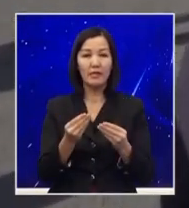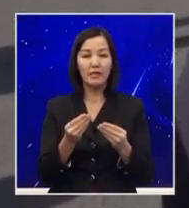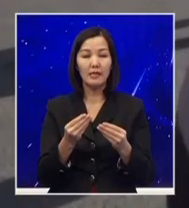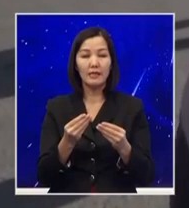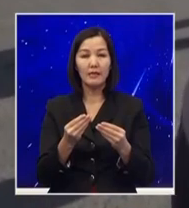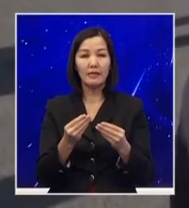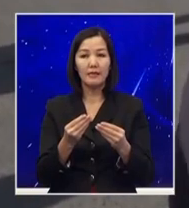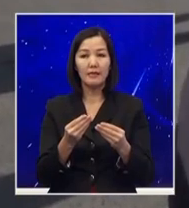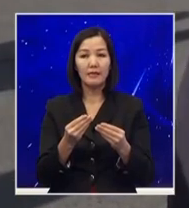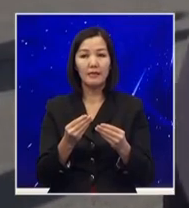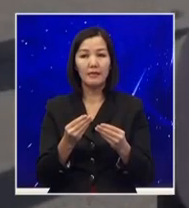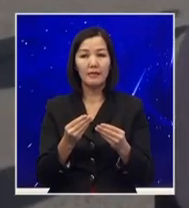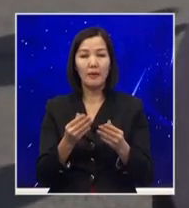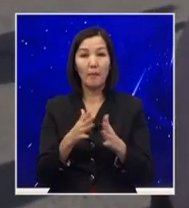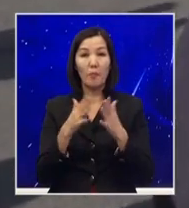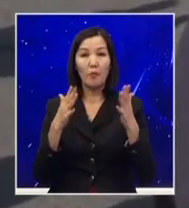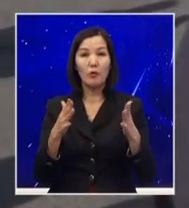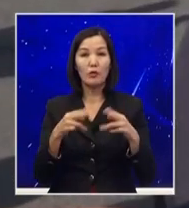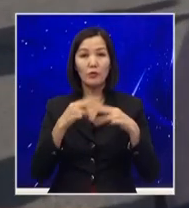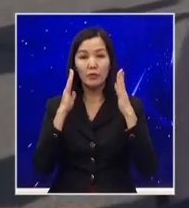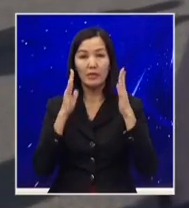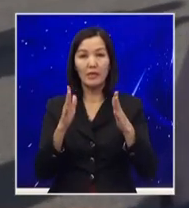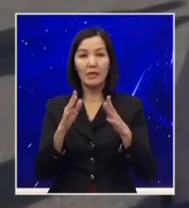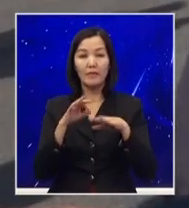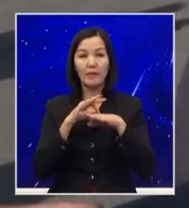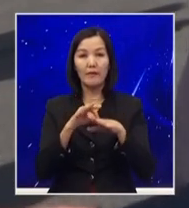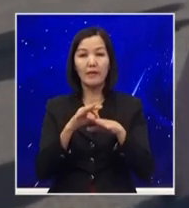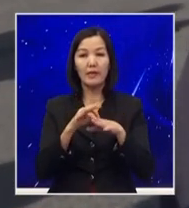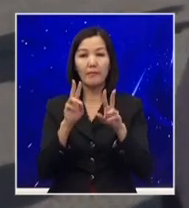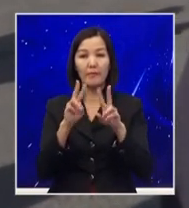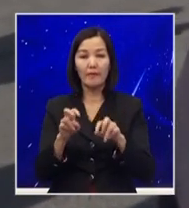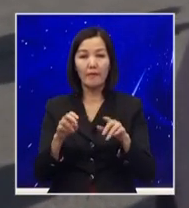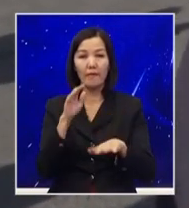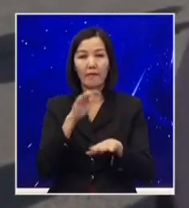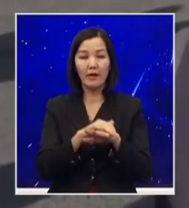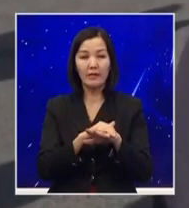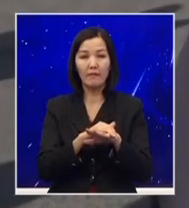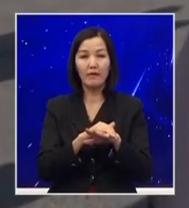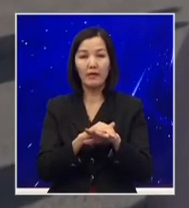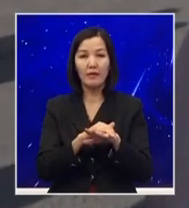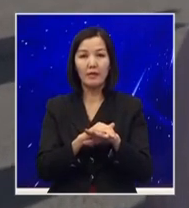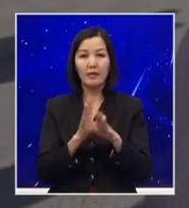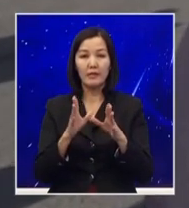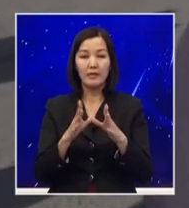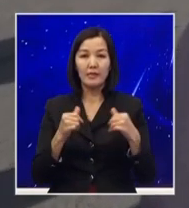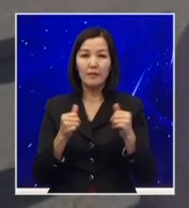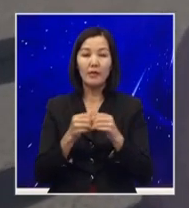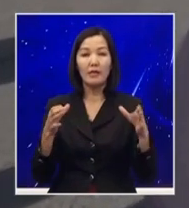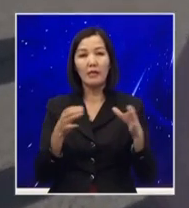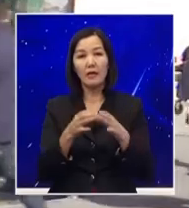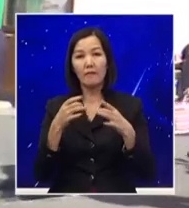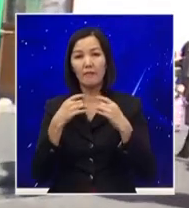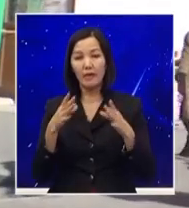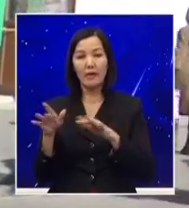именно большее усиление делаем на выявление фактов проведения семейных и коллективных